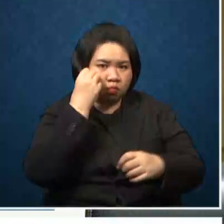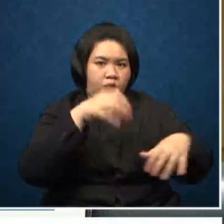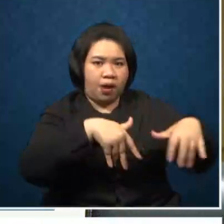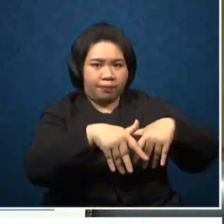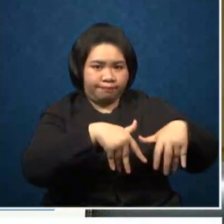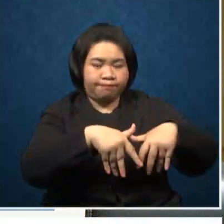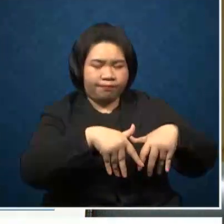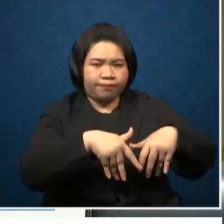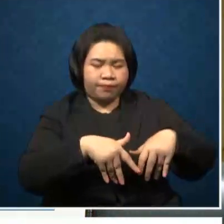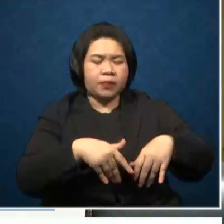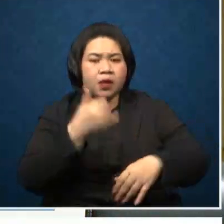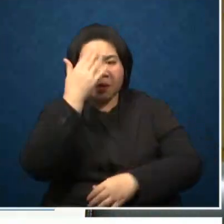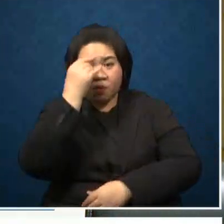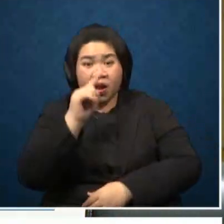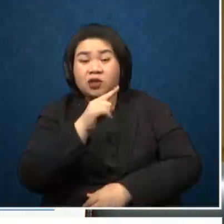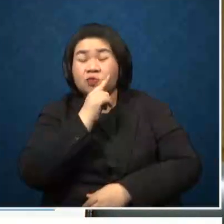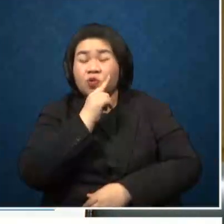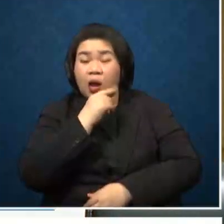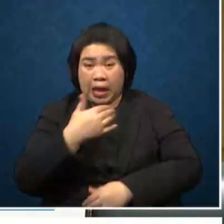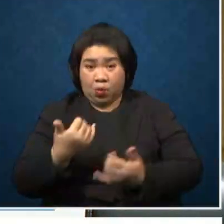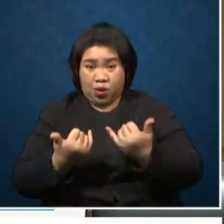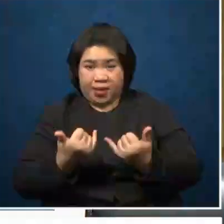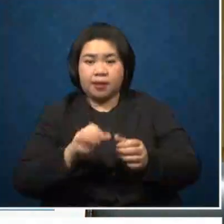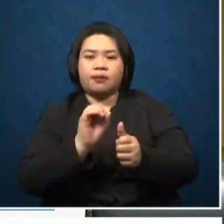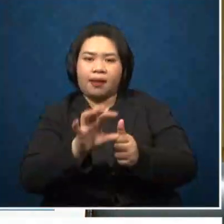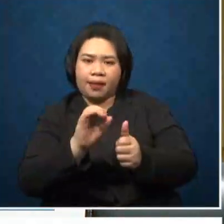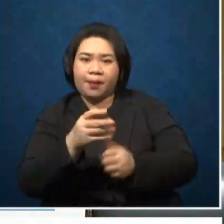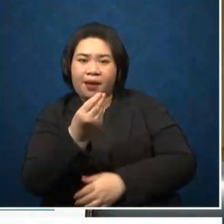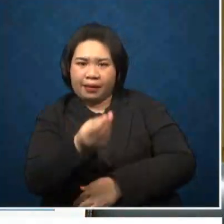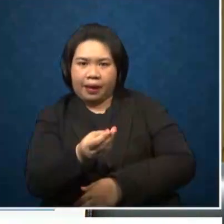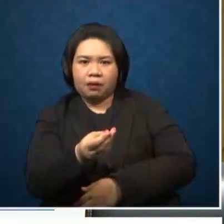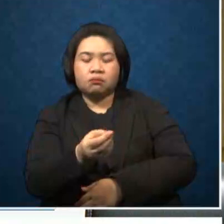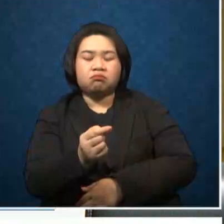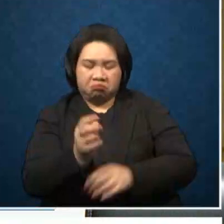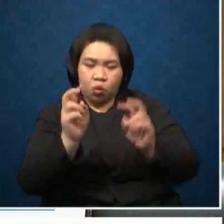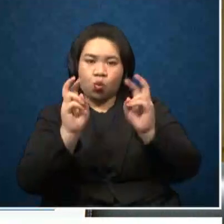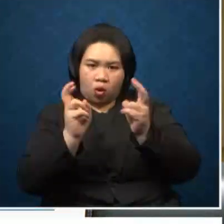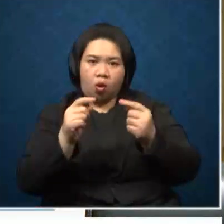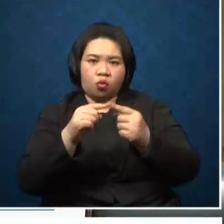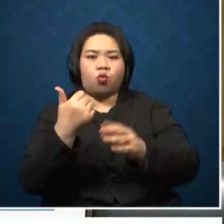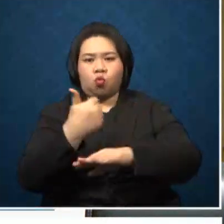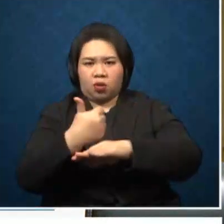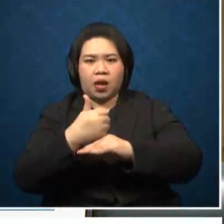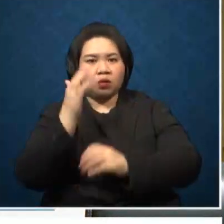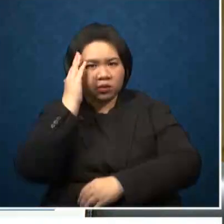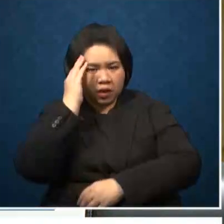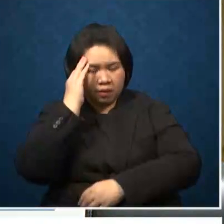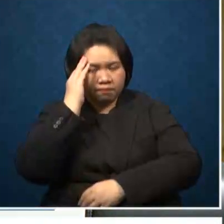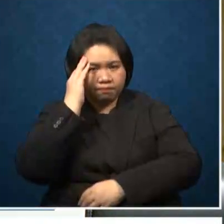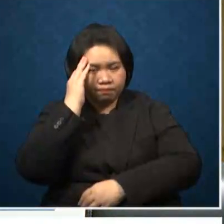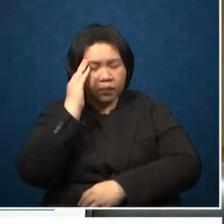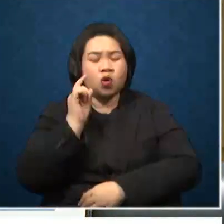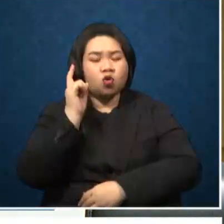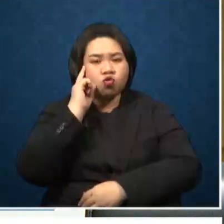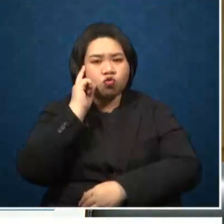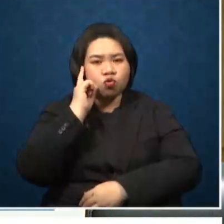เพราะในส่วนของการเสนอแนะทั้งหมดนี่ผมคิดว่าเป็นประเด็นที่ฝ่ายบริหารจะต้องรับไปเข้า